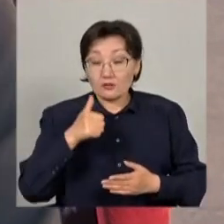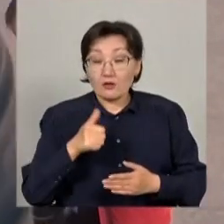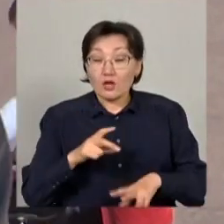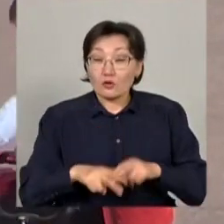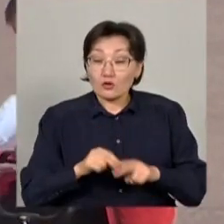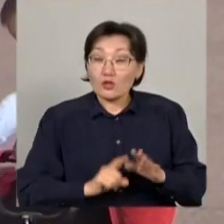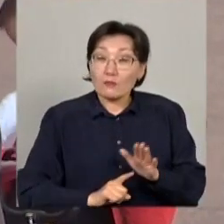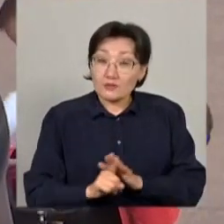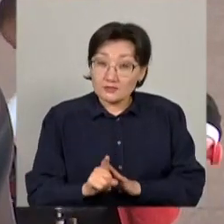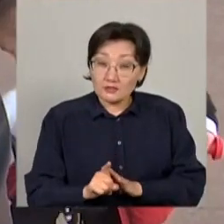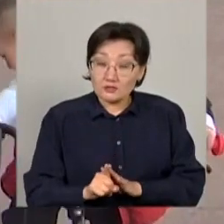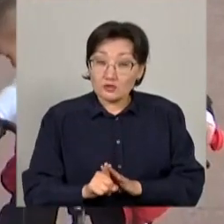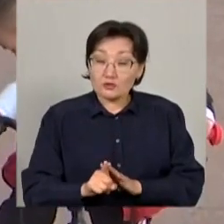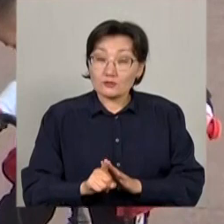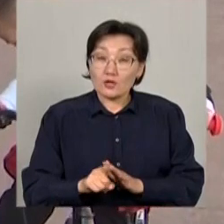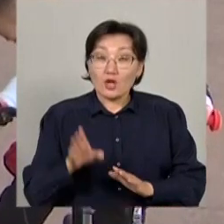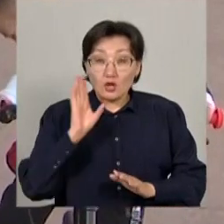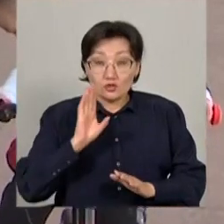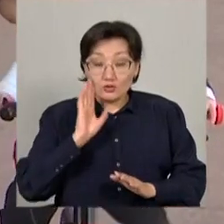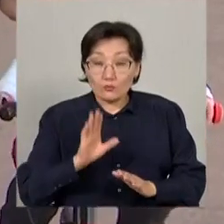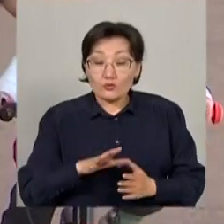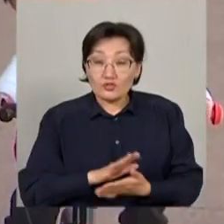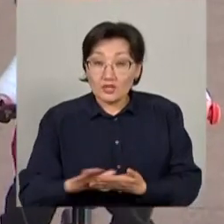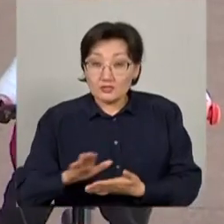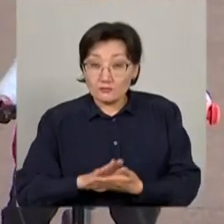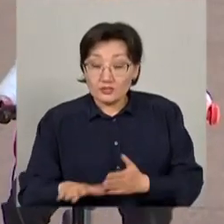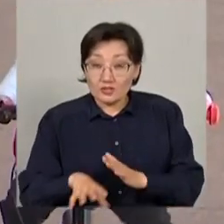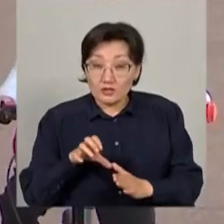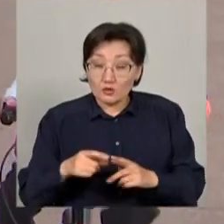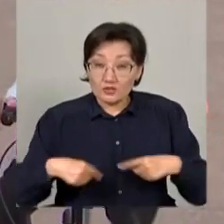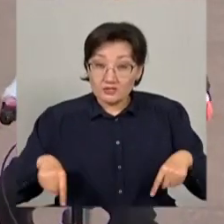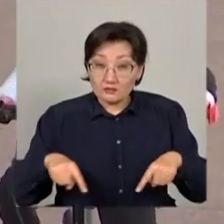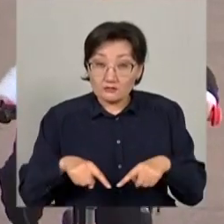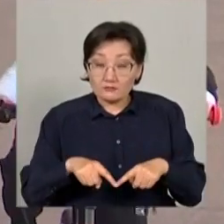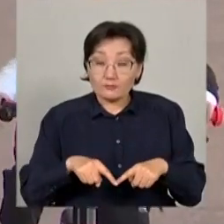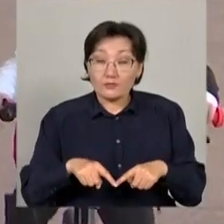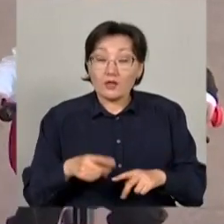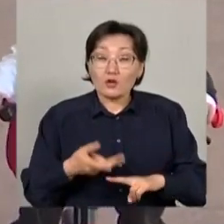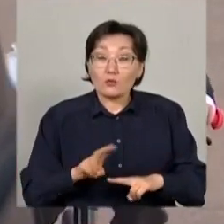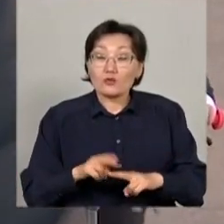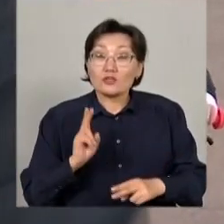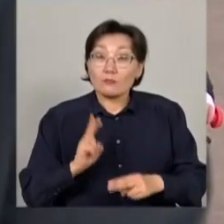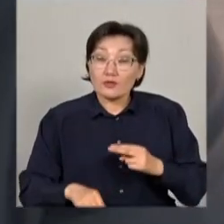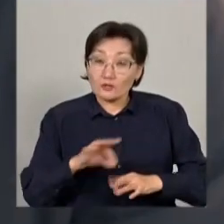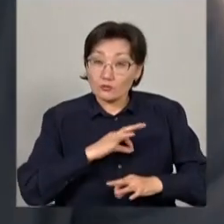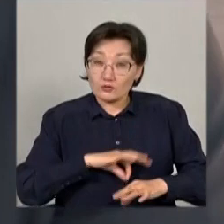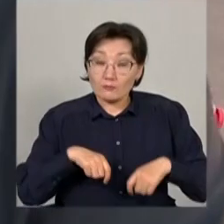құрылысы басталған су станциясы, насосная станция. Соның бітіріп қолданысқа беру